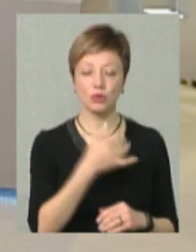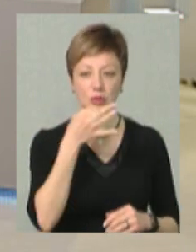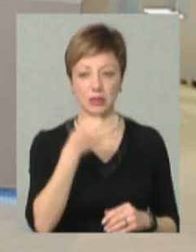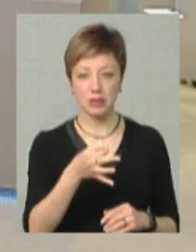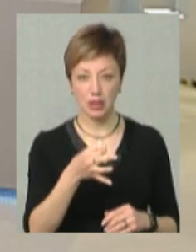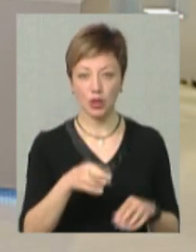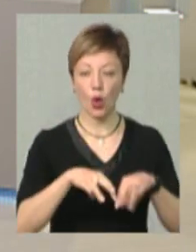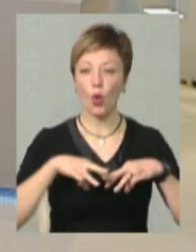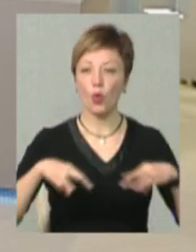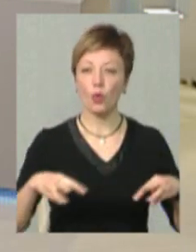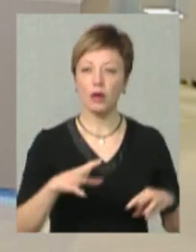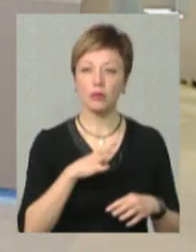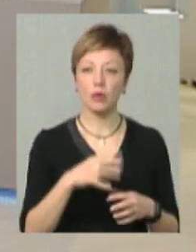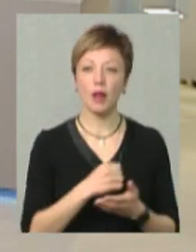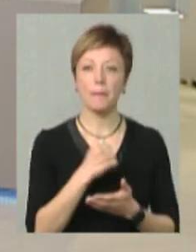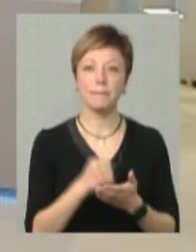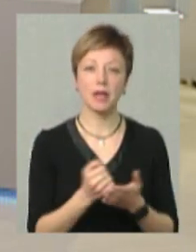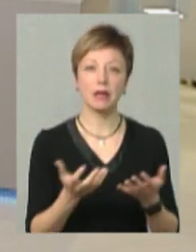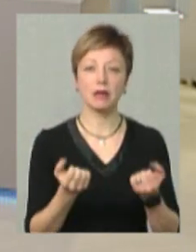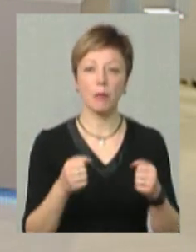сказати, що урядом була прийнята постанова